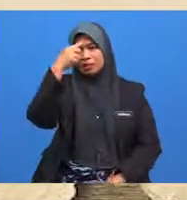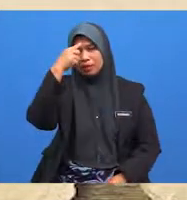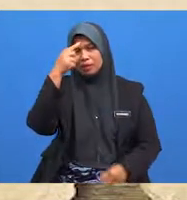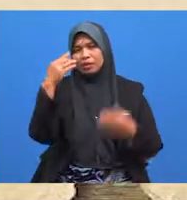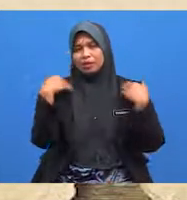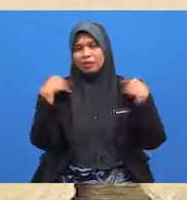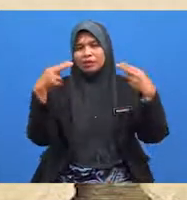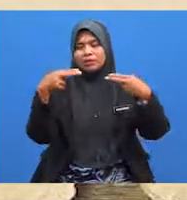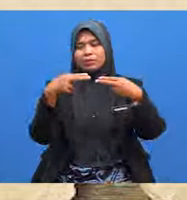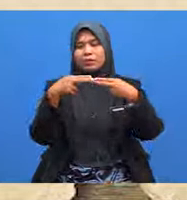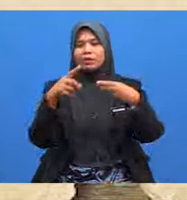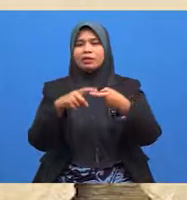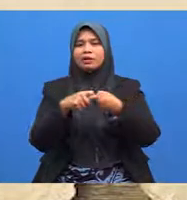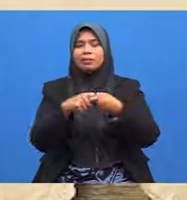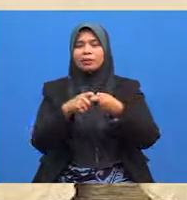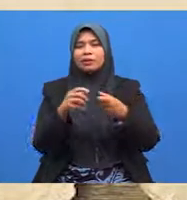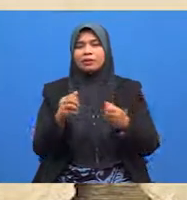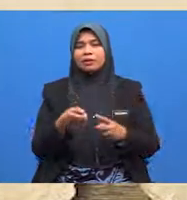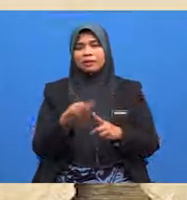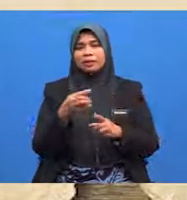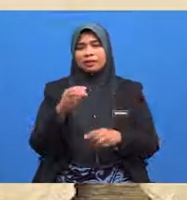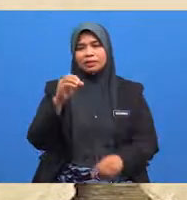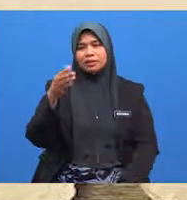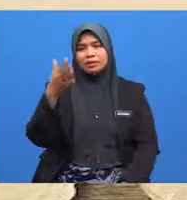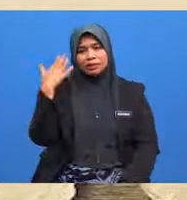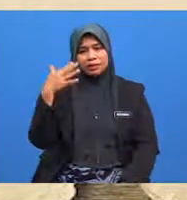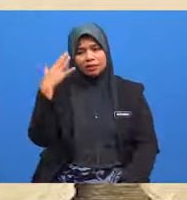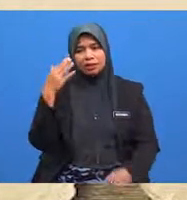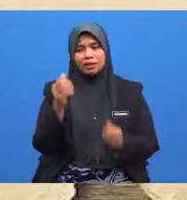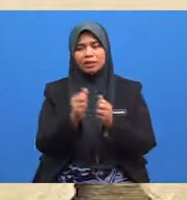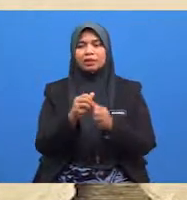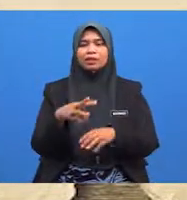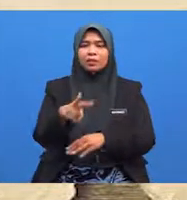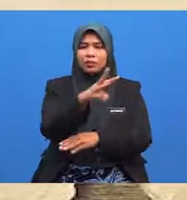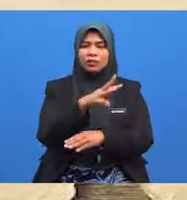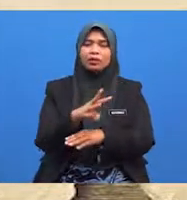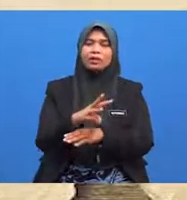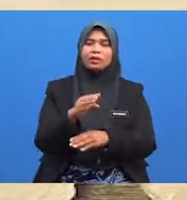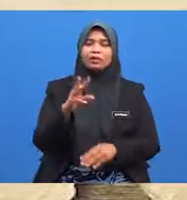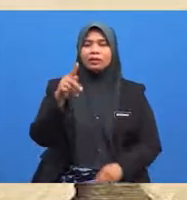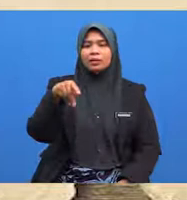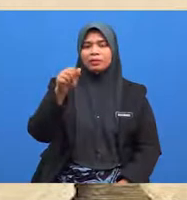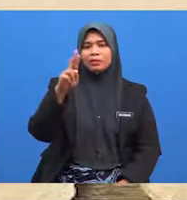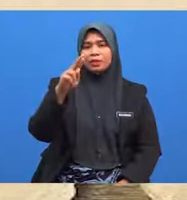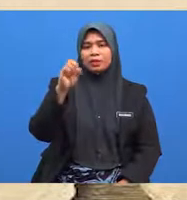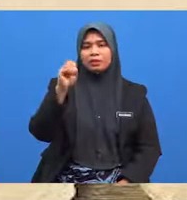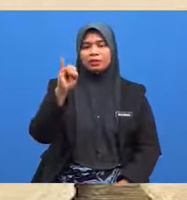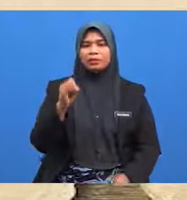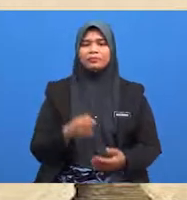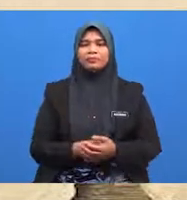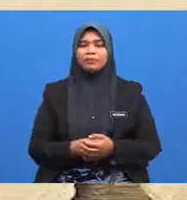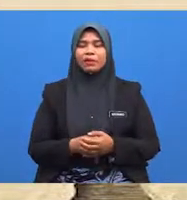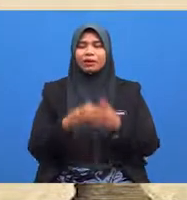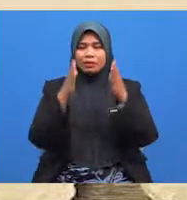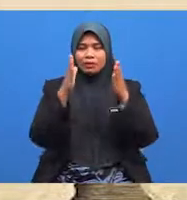rapat dari segi sejarah dengan wilayah Parsi. penduduk dari Parsi dan